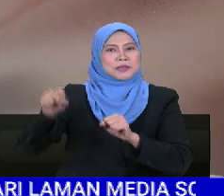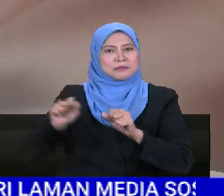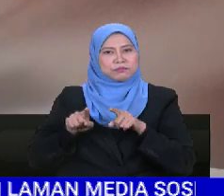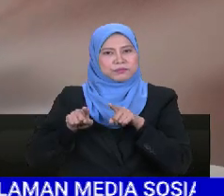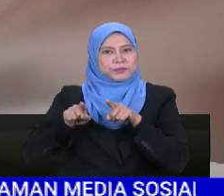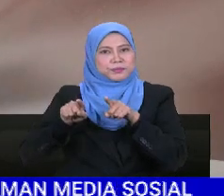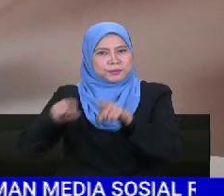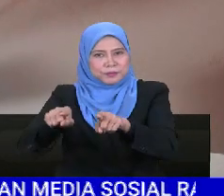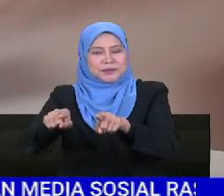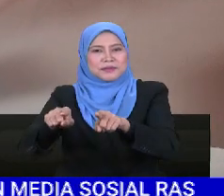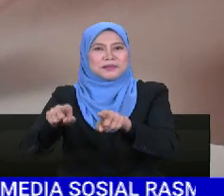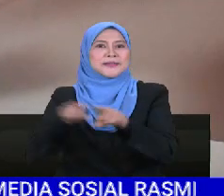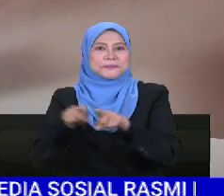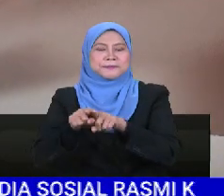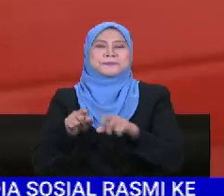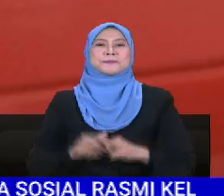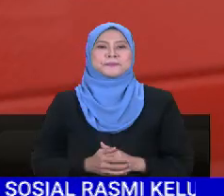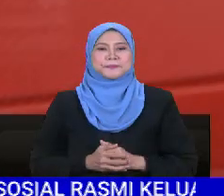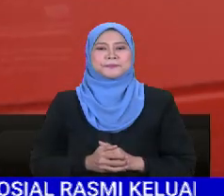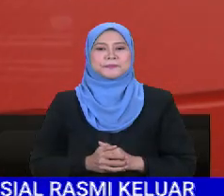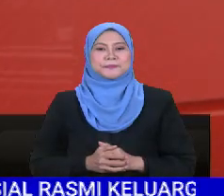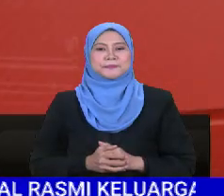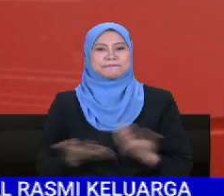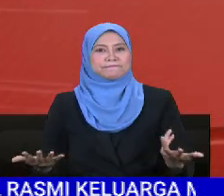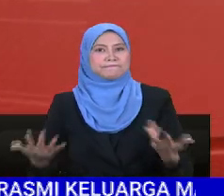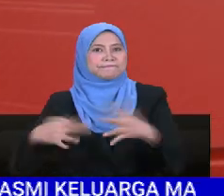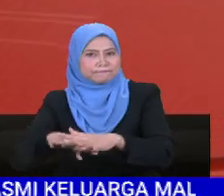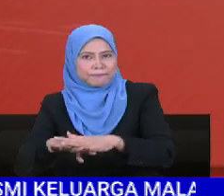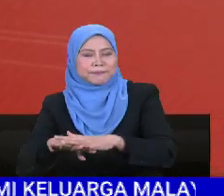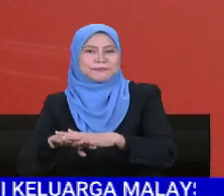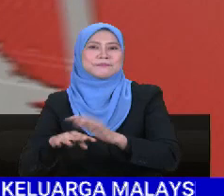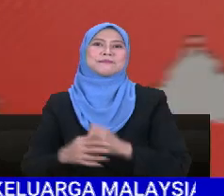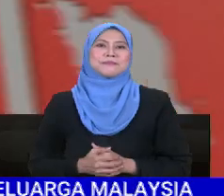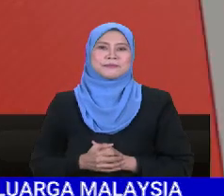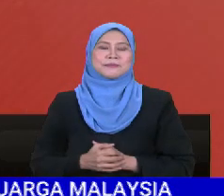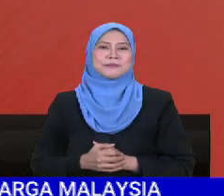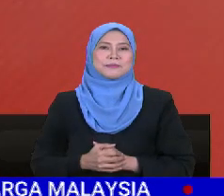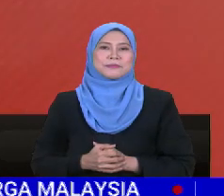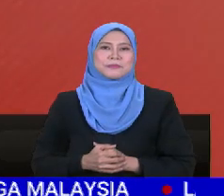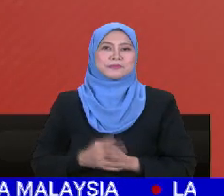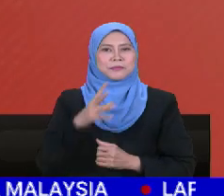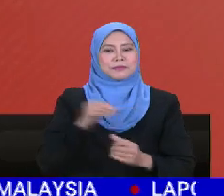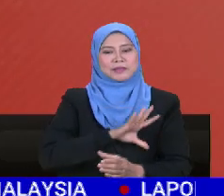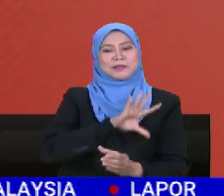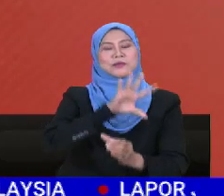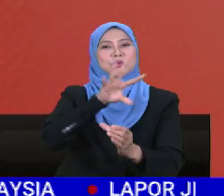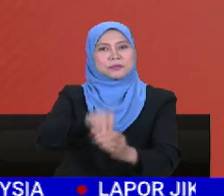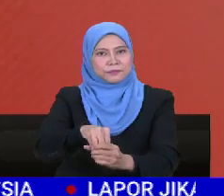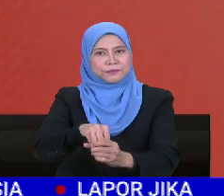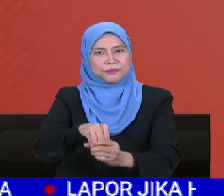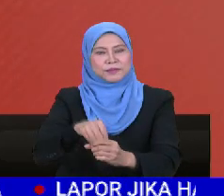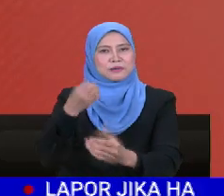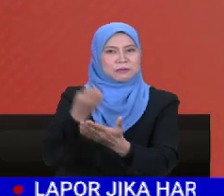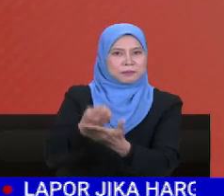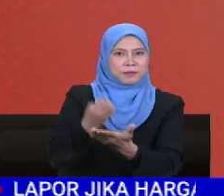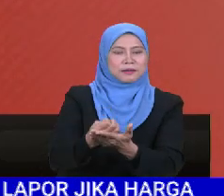together. Use SPICE as the guiding light, which is pragmatic, inclusiveness,